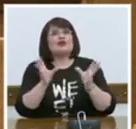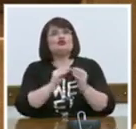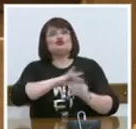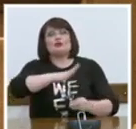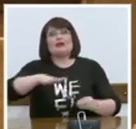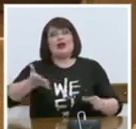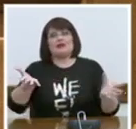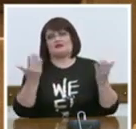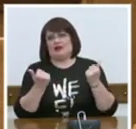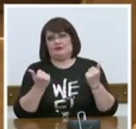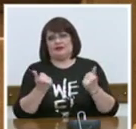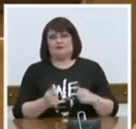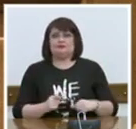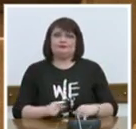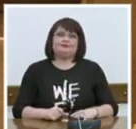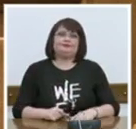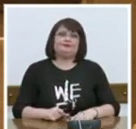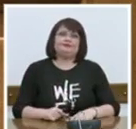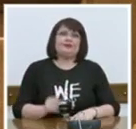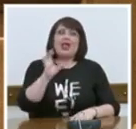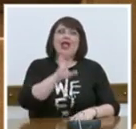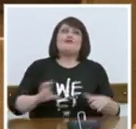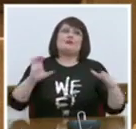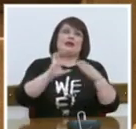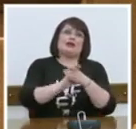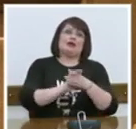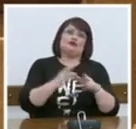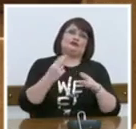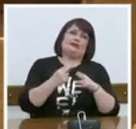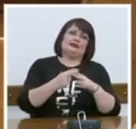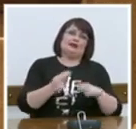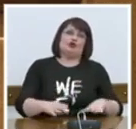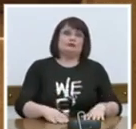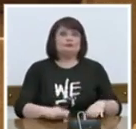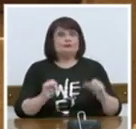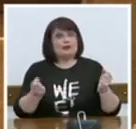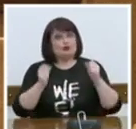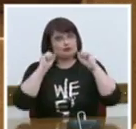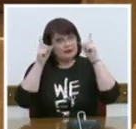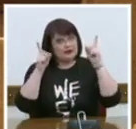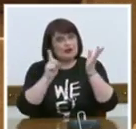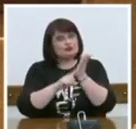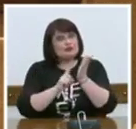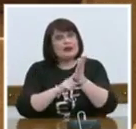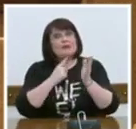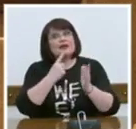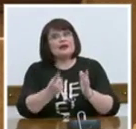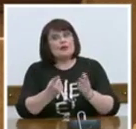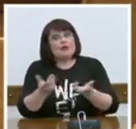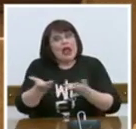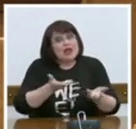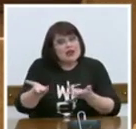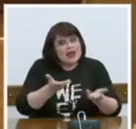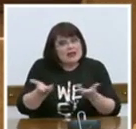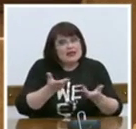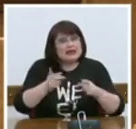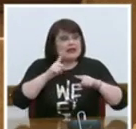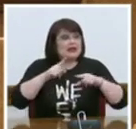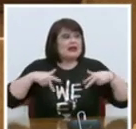πρωτογενές δίκαιο της Ευρωπαϊκής Ένωσης. Μήπως επιτέλους πρέπει να απαιτήσουμε την αλληλεγγύη των κρατών μελών